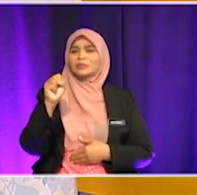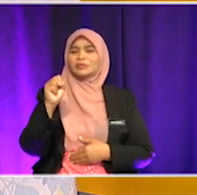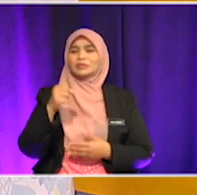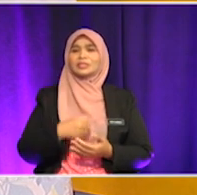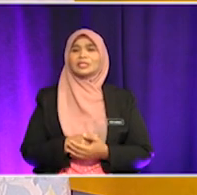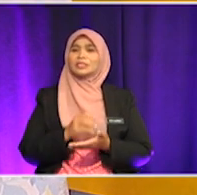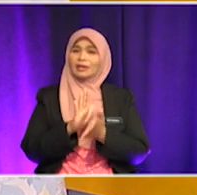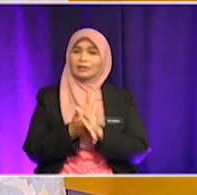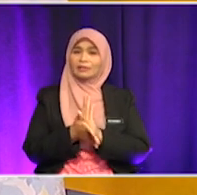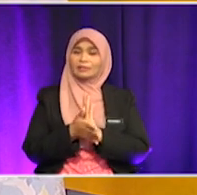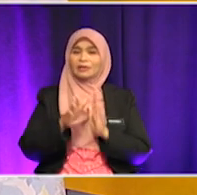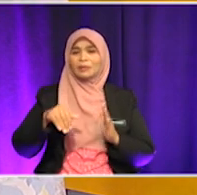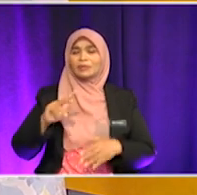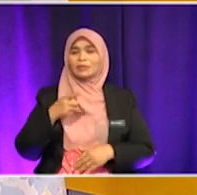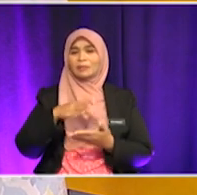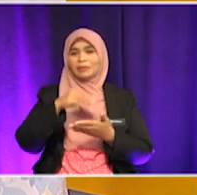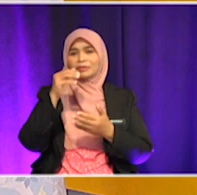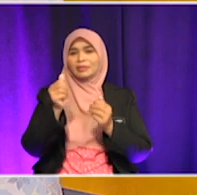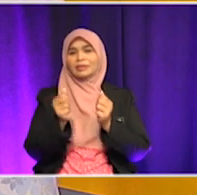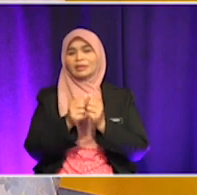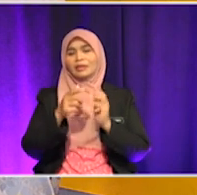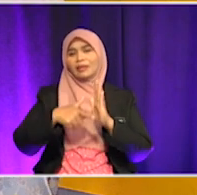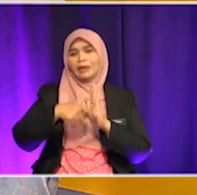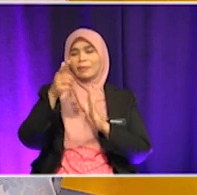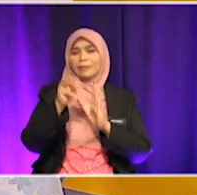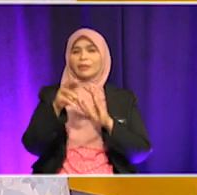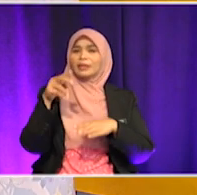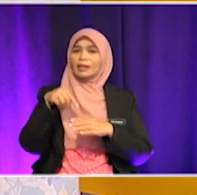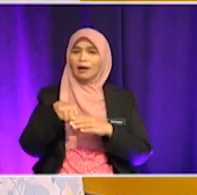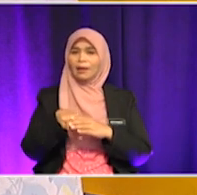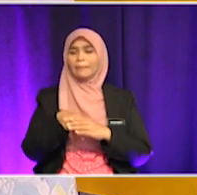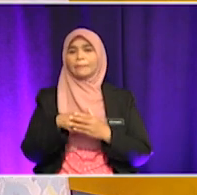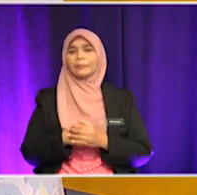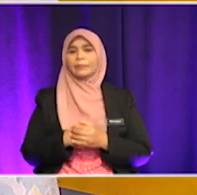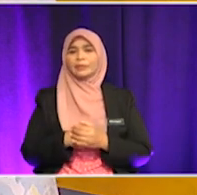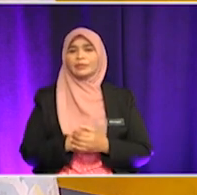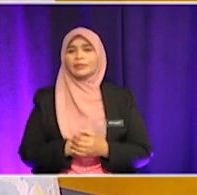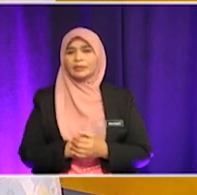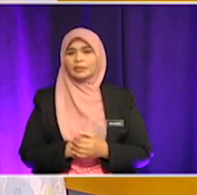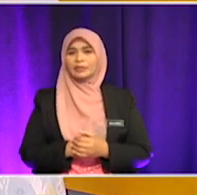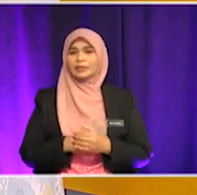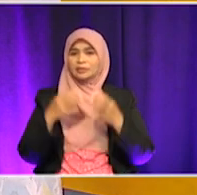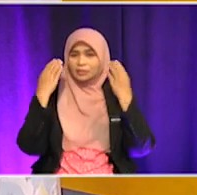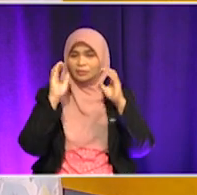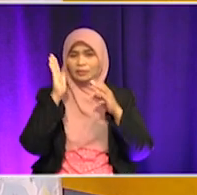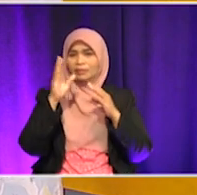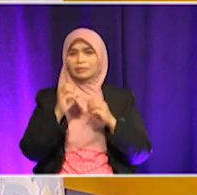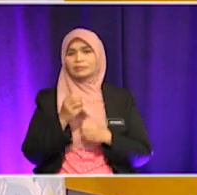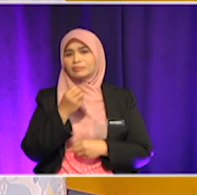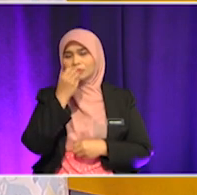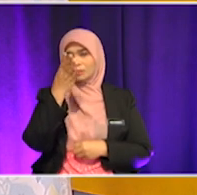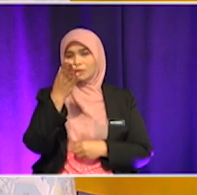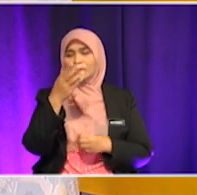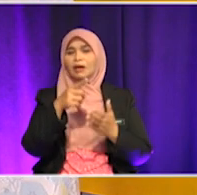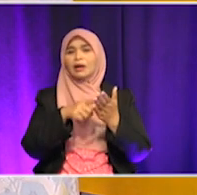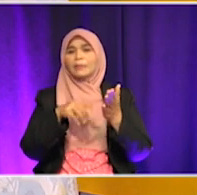sebelum kita belajar dengan lebih mendalam apa yang dikatakan sebagai rumus algebra, okey, cikgu akan terangkan apa definisi